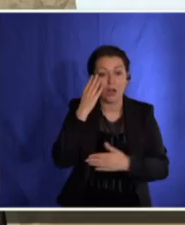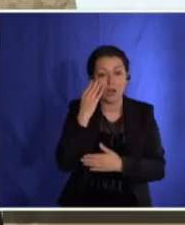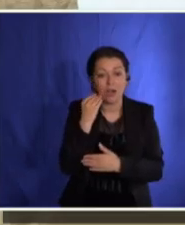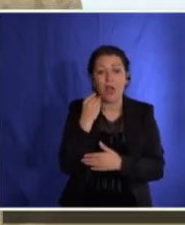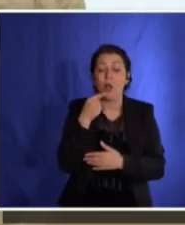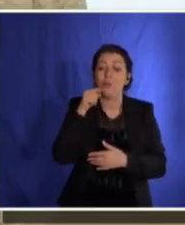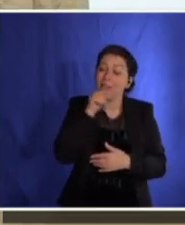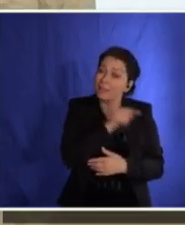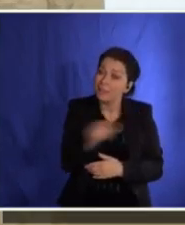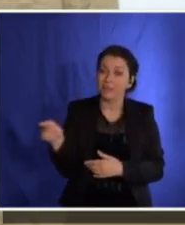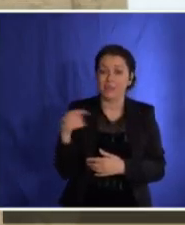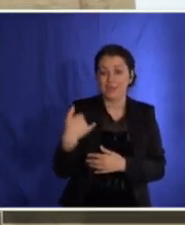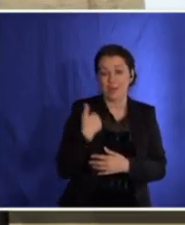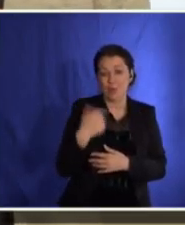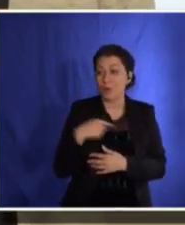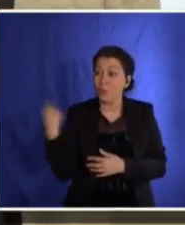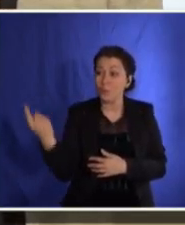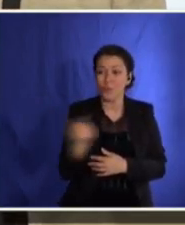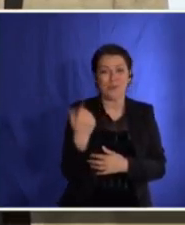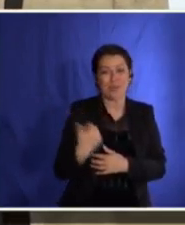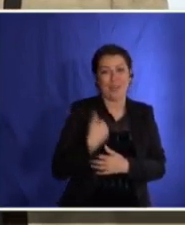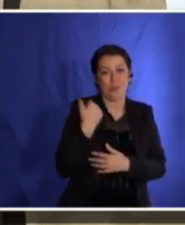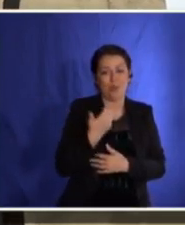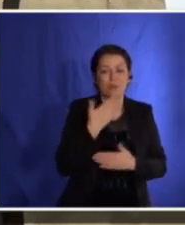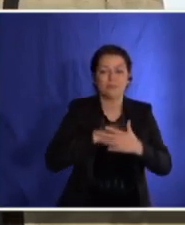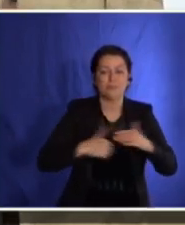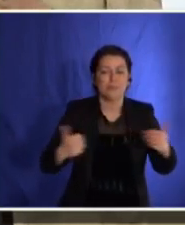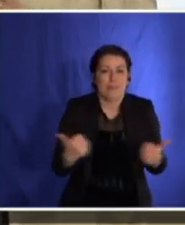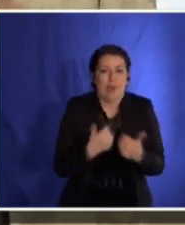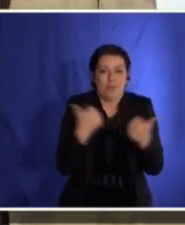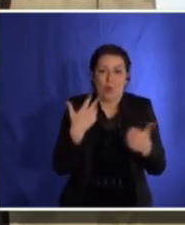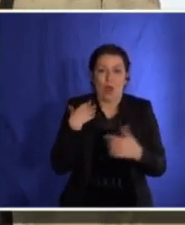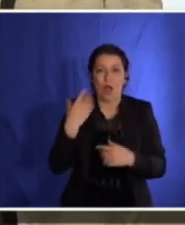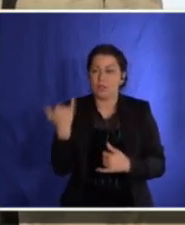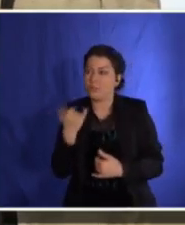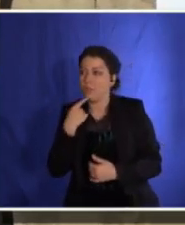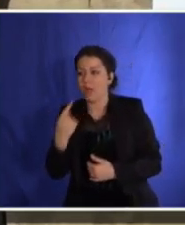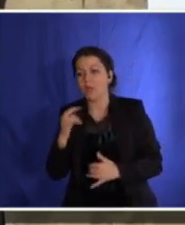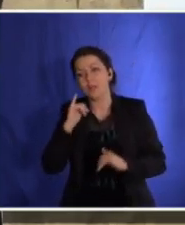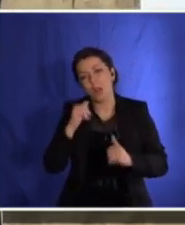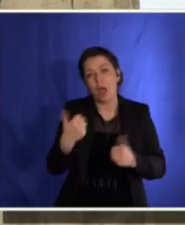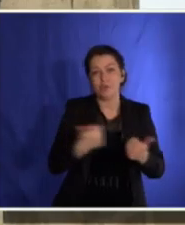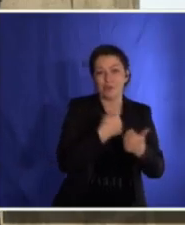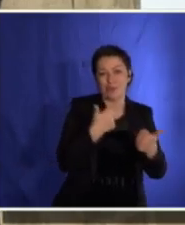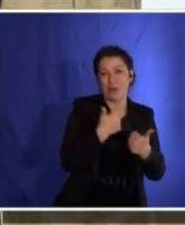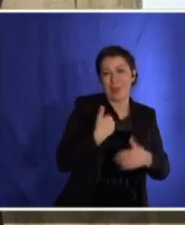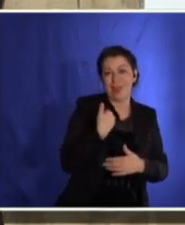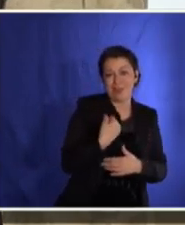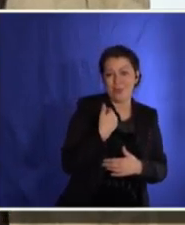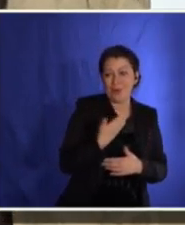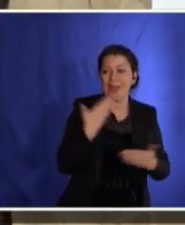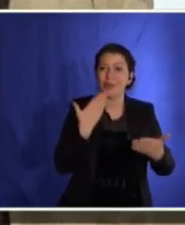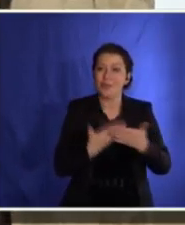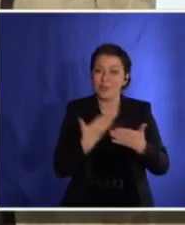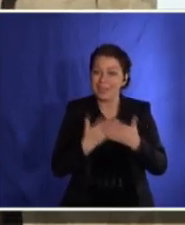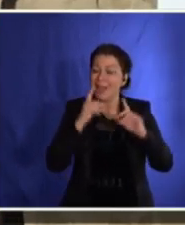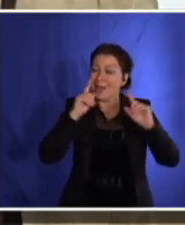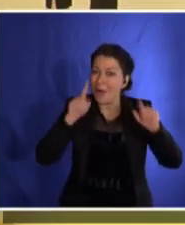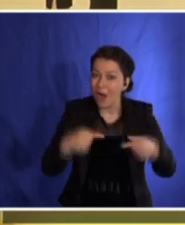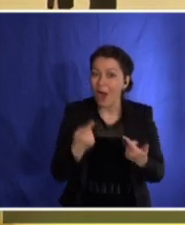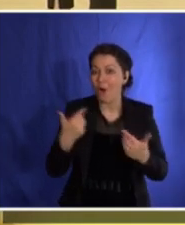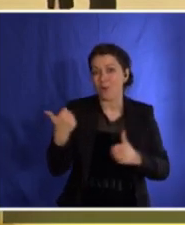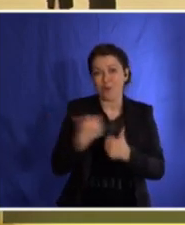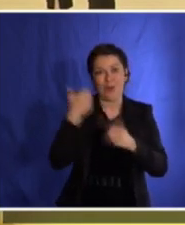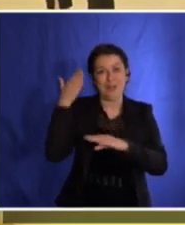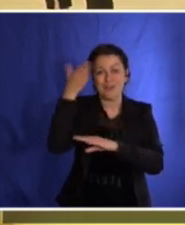unsere Jugend, ist großartiger, als es immer wieder heißt. Wir haben eine tolle Jugend, damit haben wir auch eine tolle Zukunft.